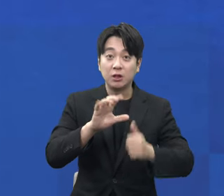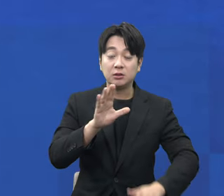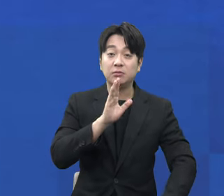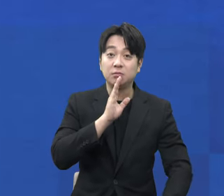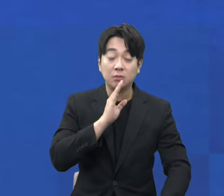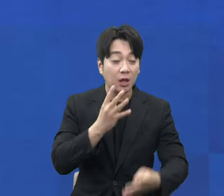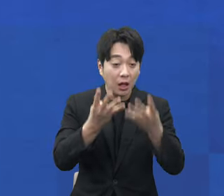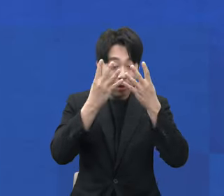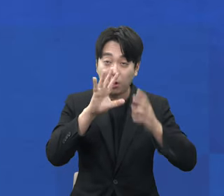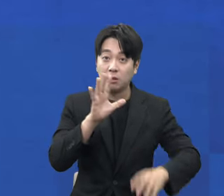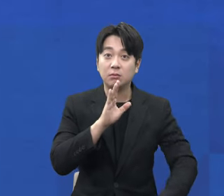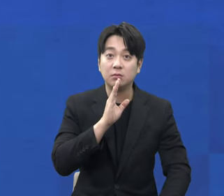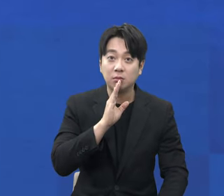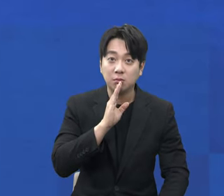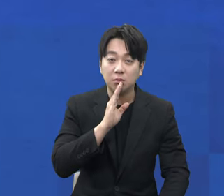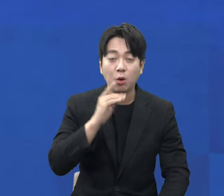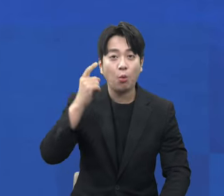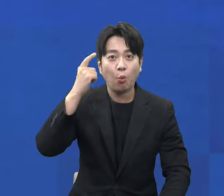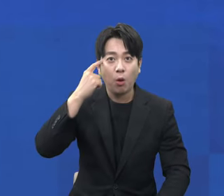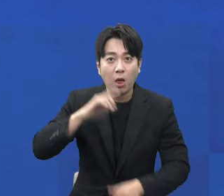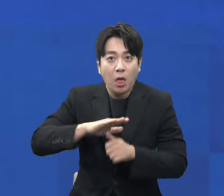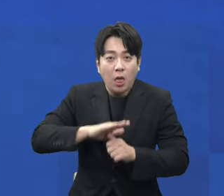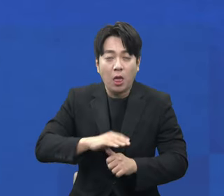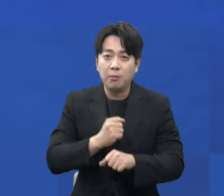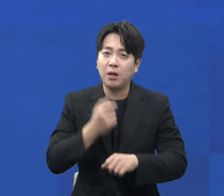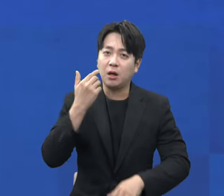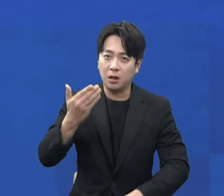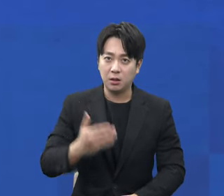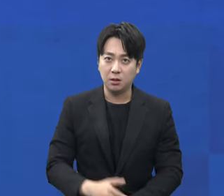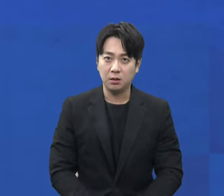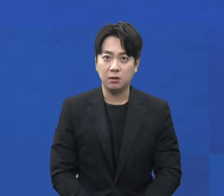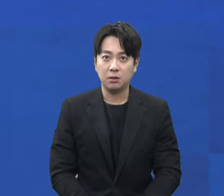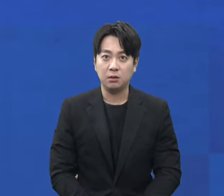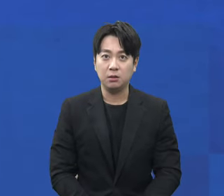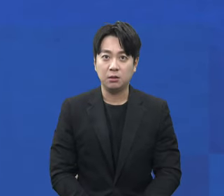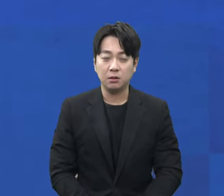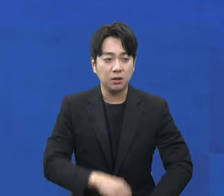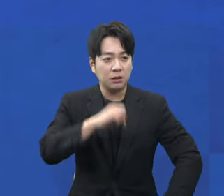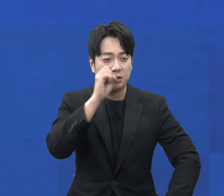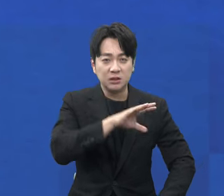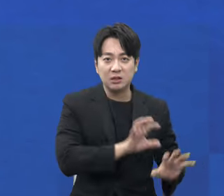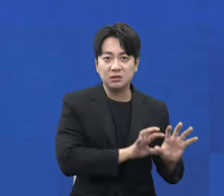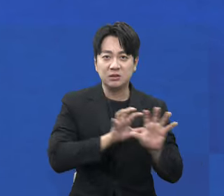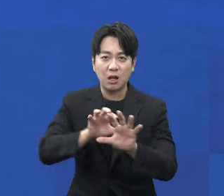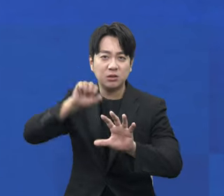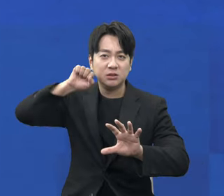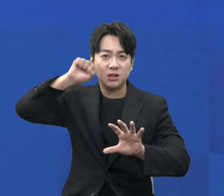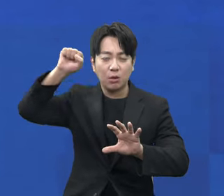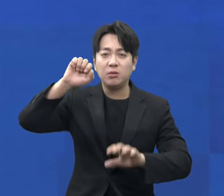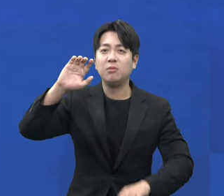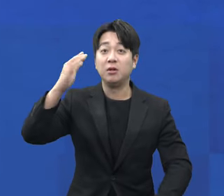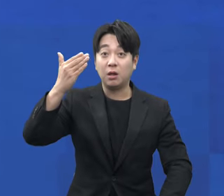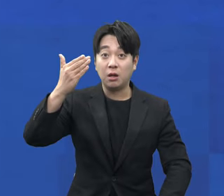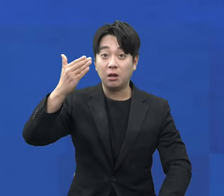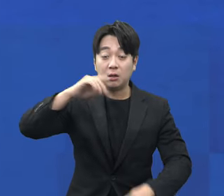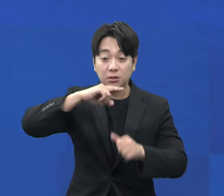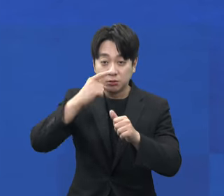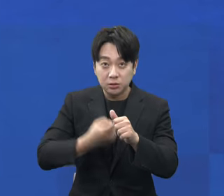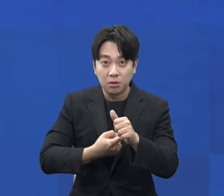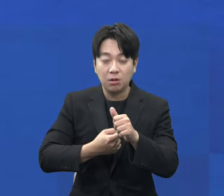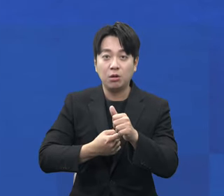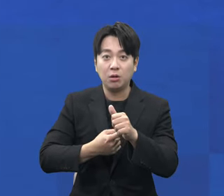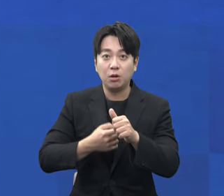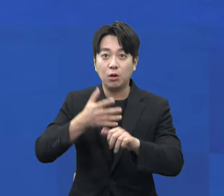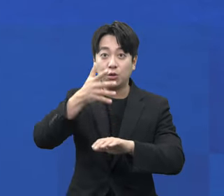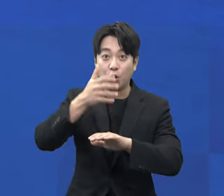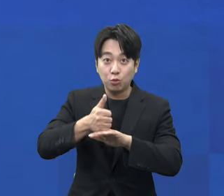않습니다. 그런데 왜 말리는 겁니까? 그리고 그냥 대답 듣지 말고 거리로 나가 싸웁시다. 그러면 어느 순간에 우리 선배들이